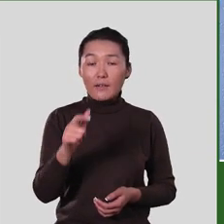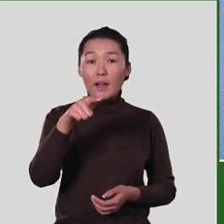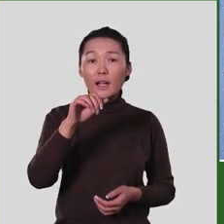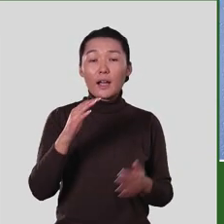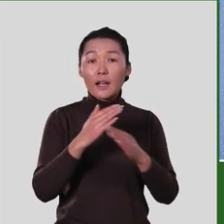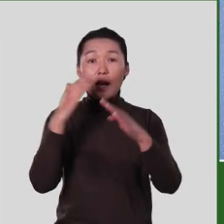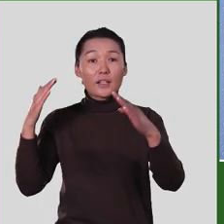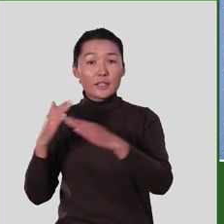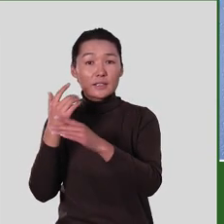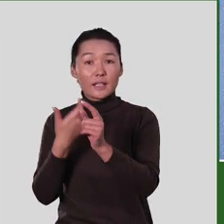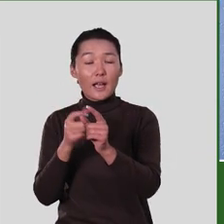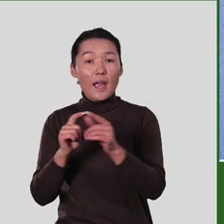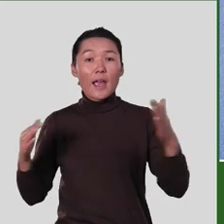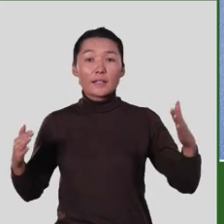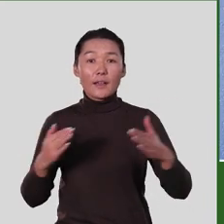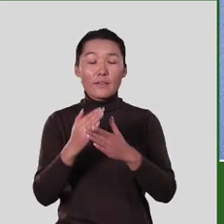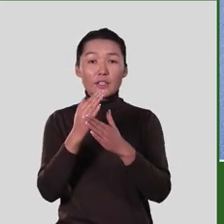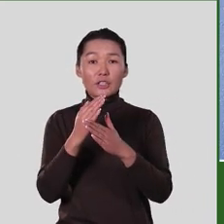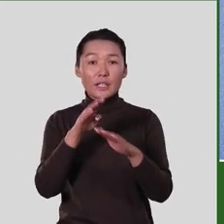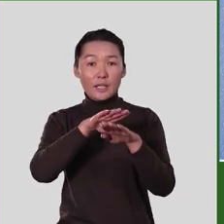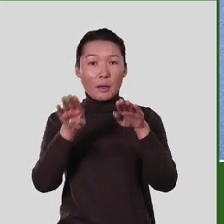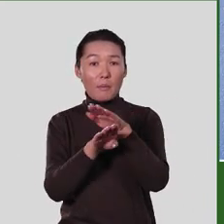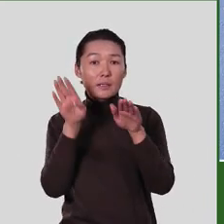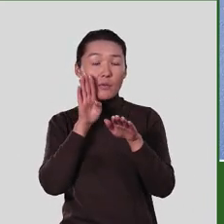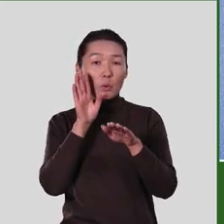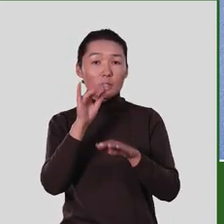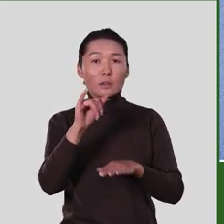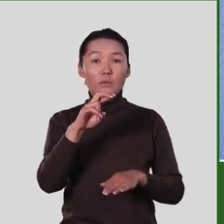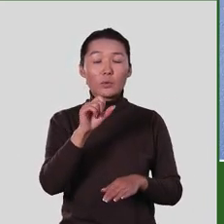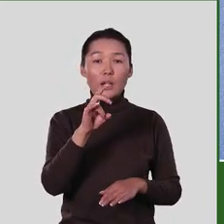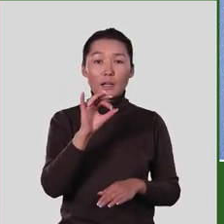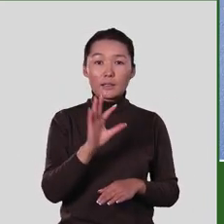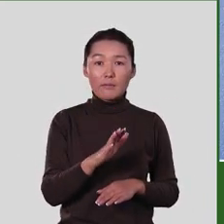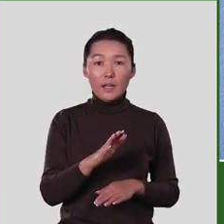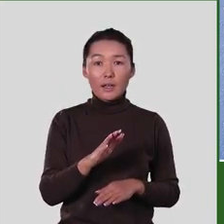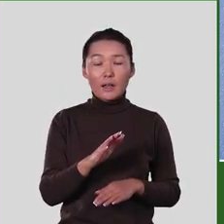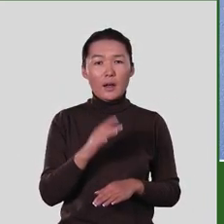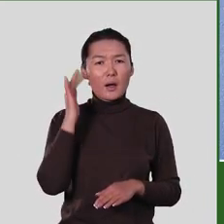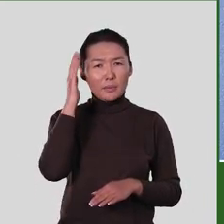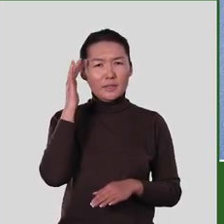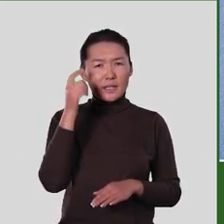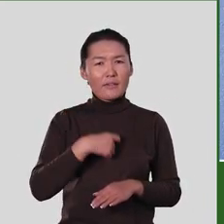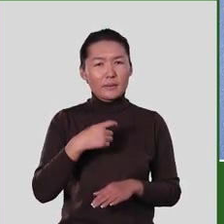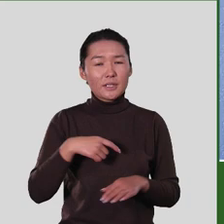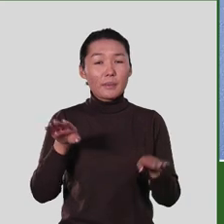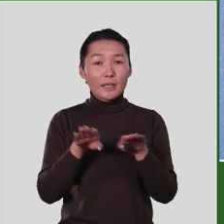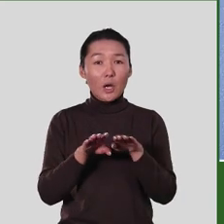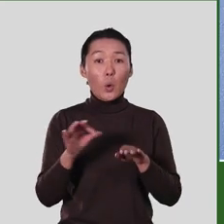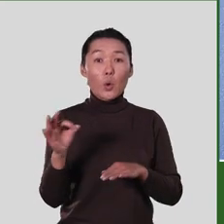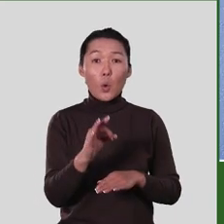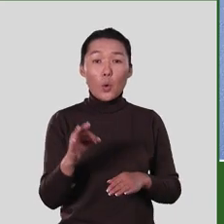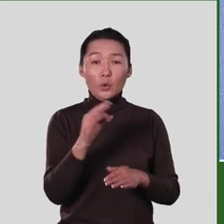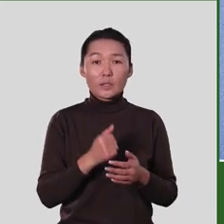гористые. Это вершины подводных вулканов. Представим себе такой остров. Пассаты